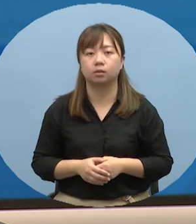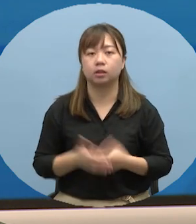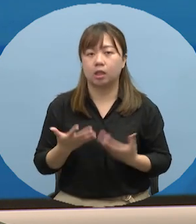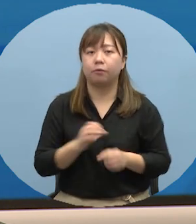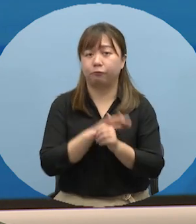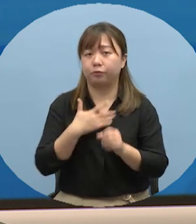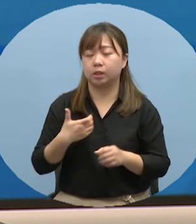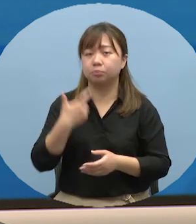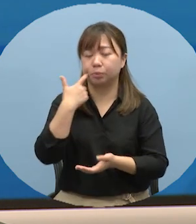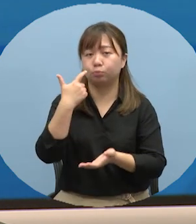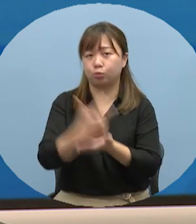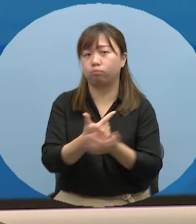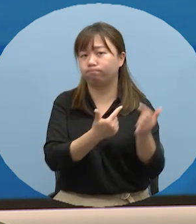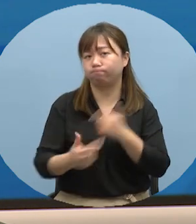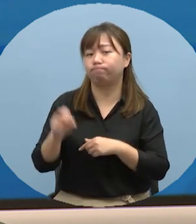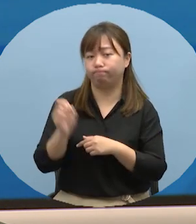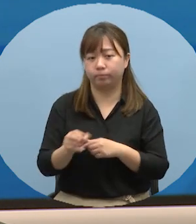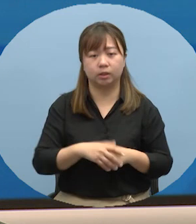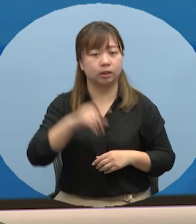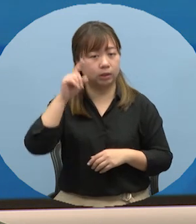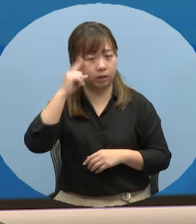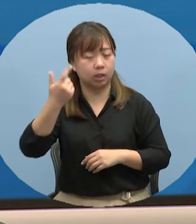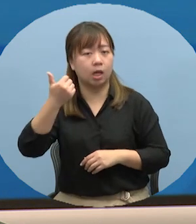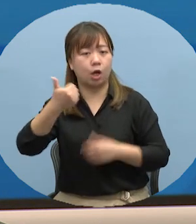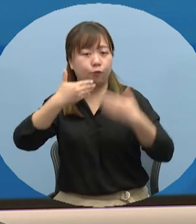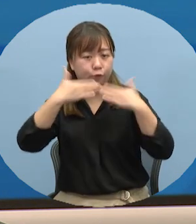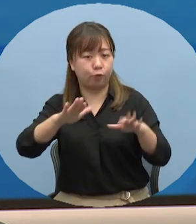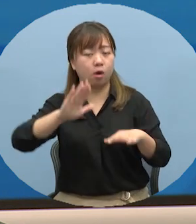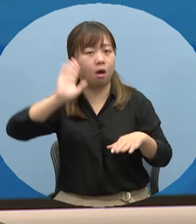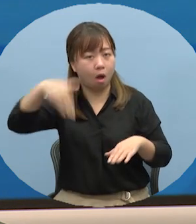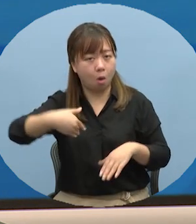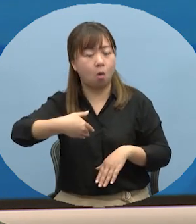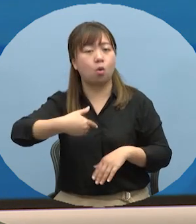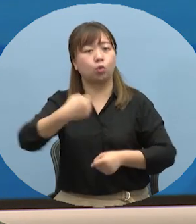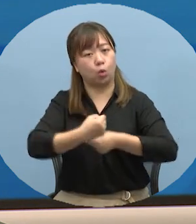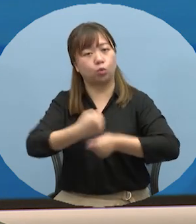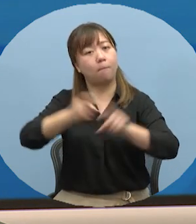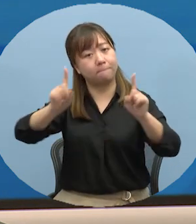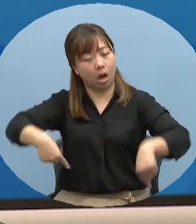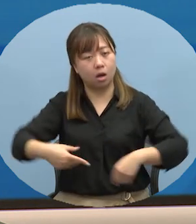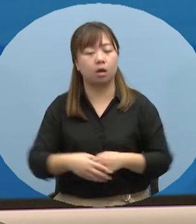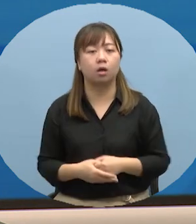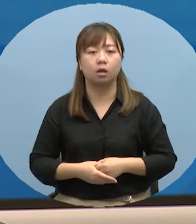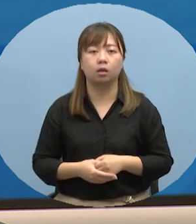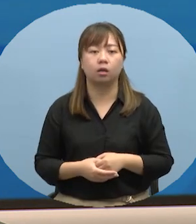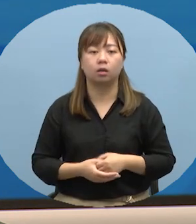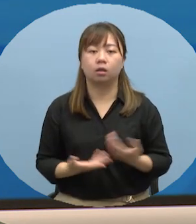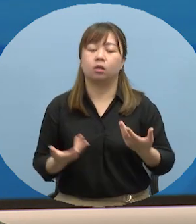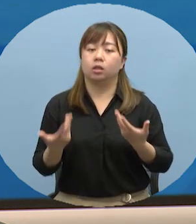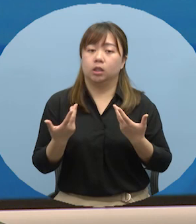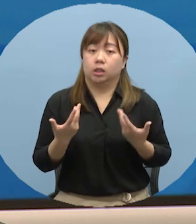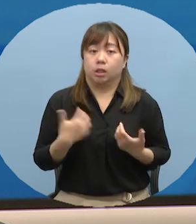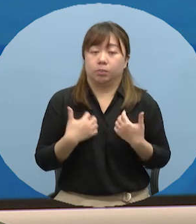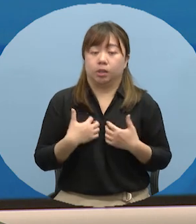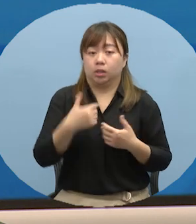而聽日咧亦都係週末之後嘅第一個工作日。咁啊，醫管局預期咧，急症室嘅求診人